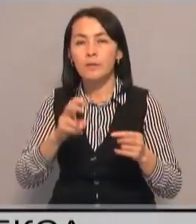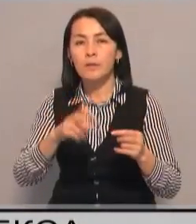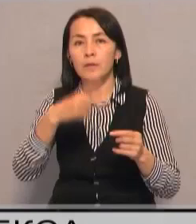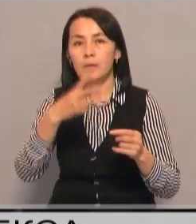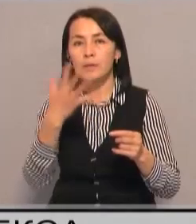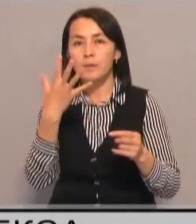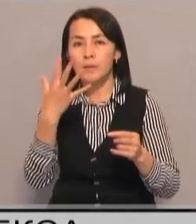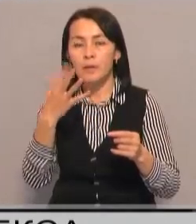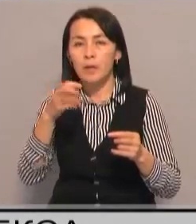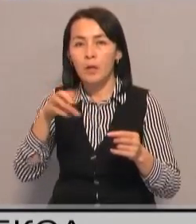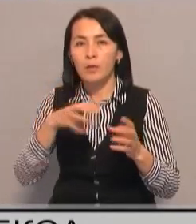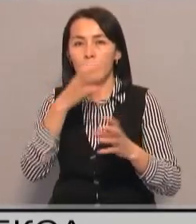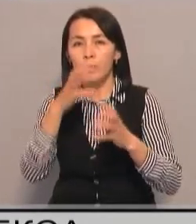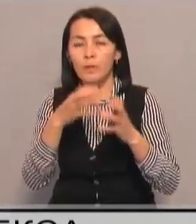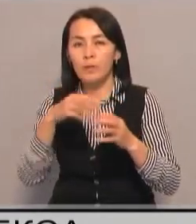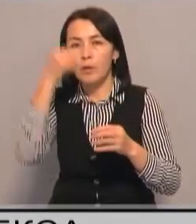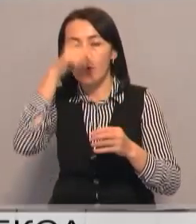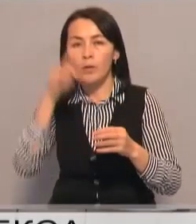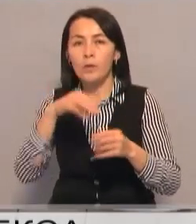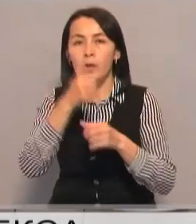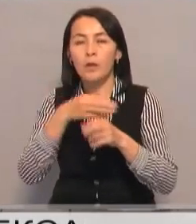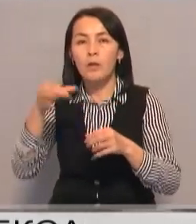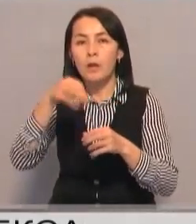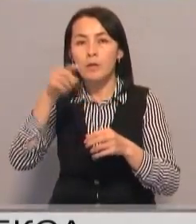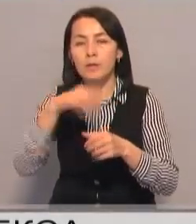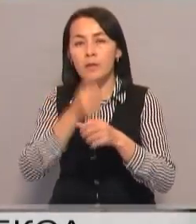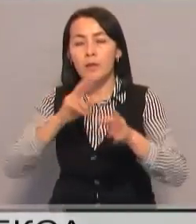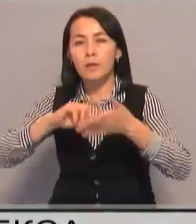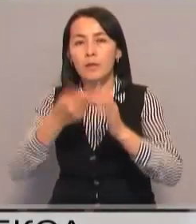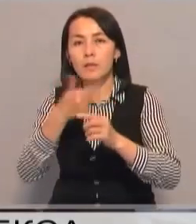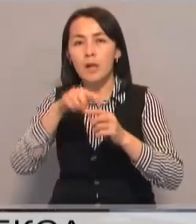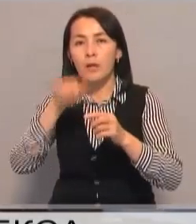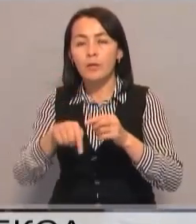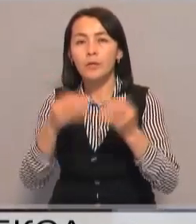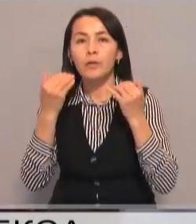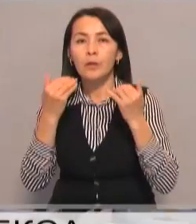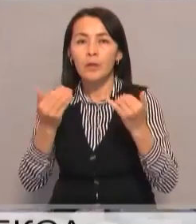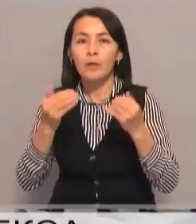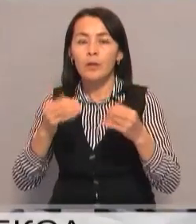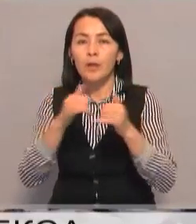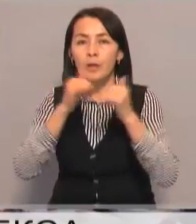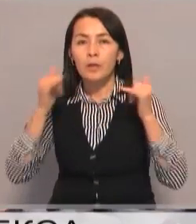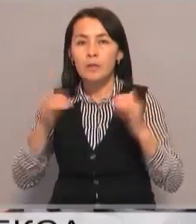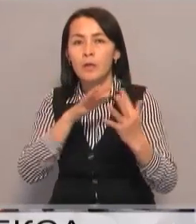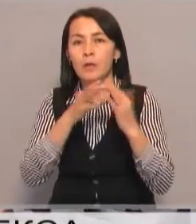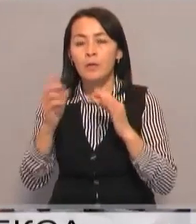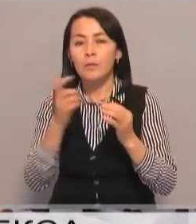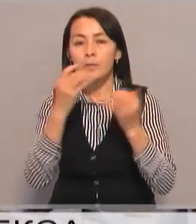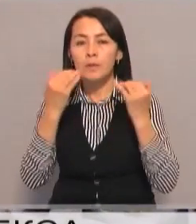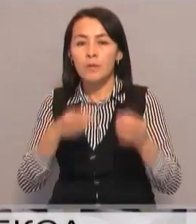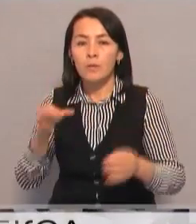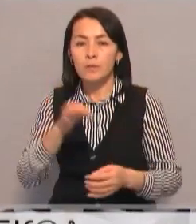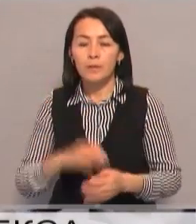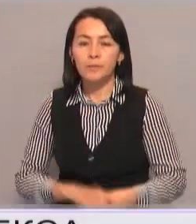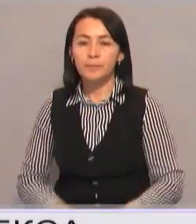тысяч тонн томатов в год. Аким области подчеркнул важность проекта, который посодействует развитию агропромышленного кластера в